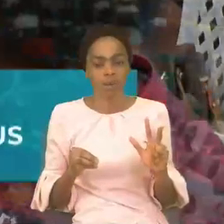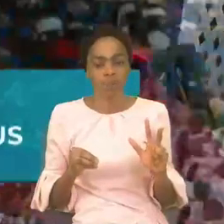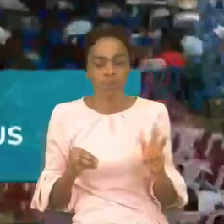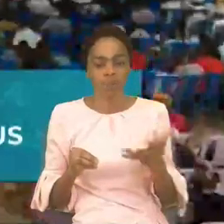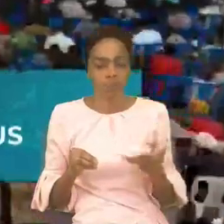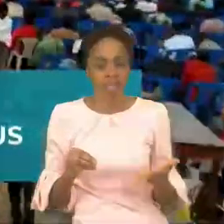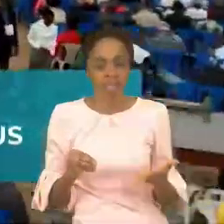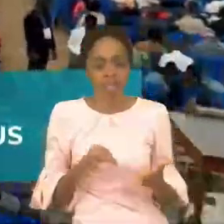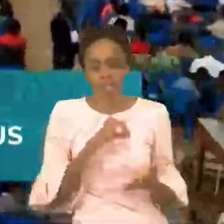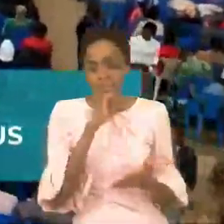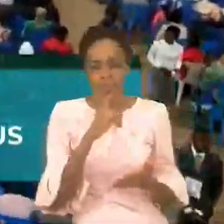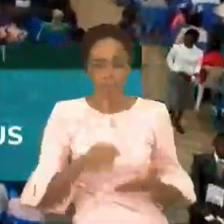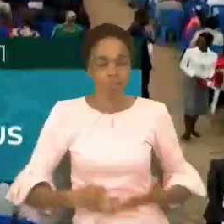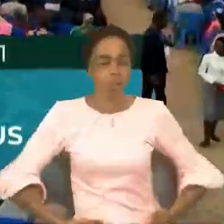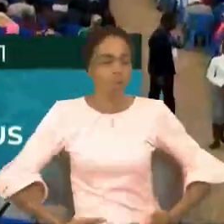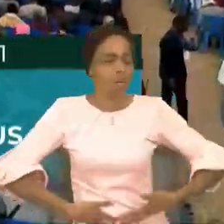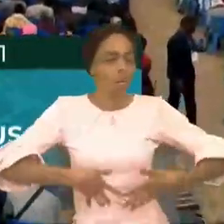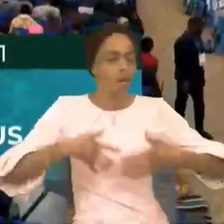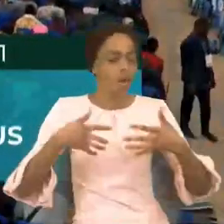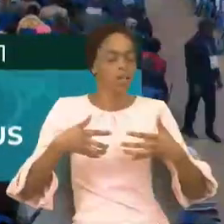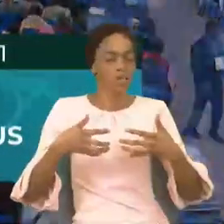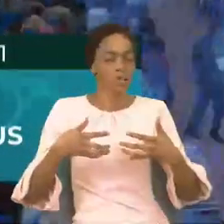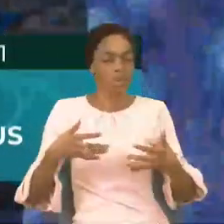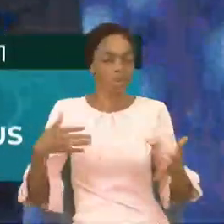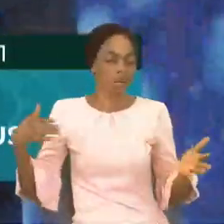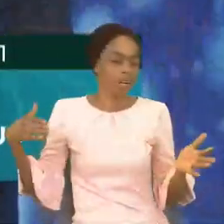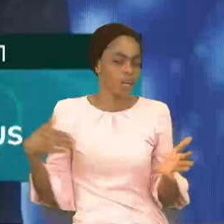troisième élément, l'indignation contre